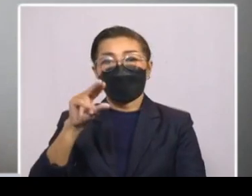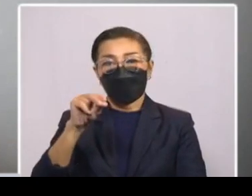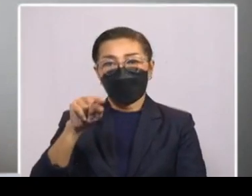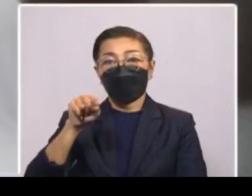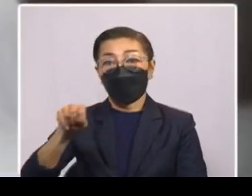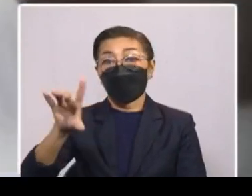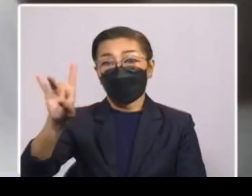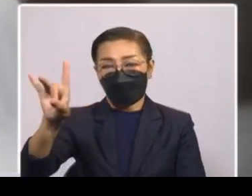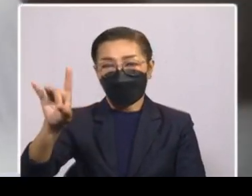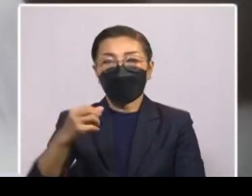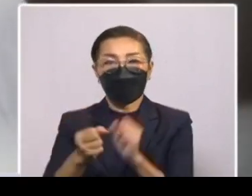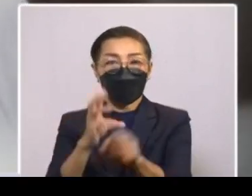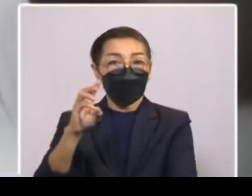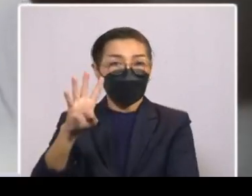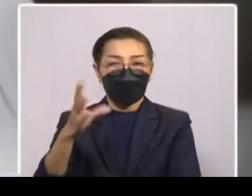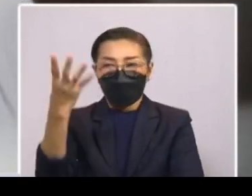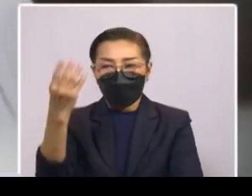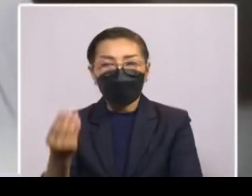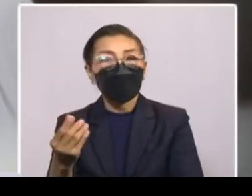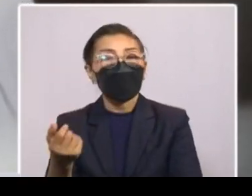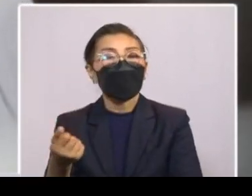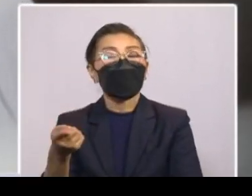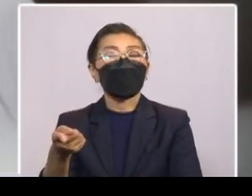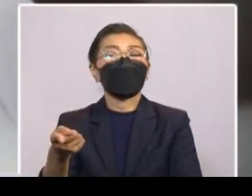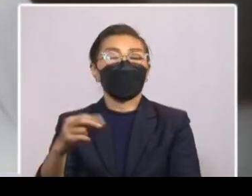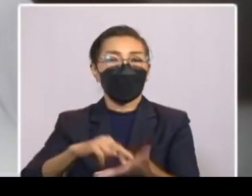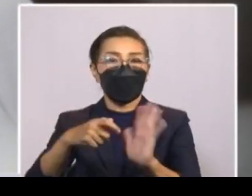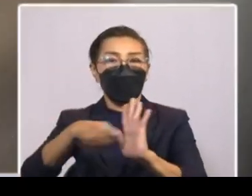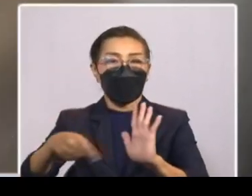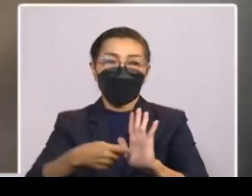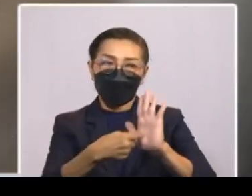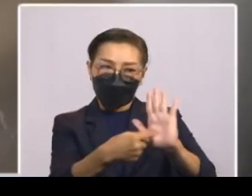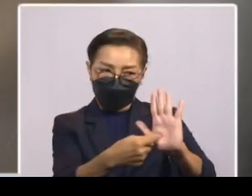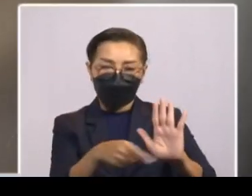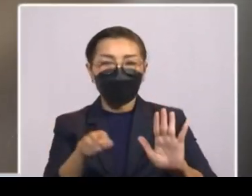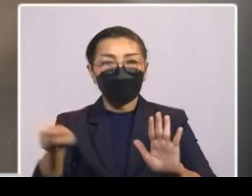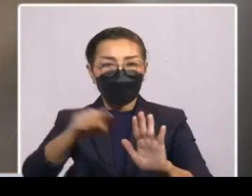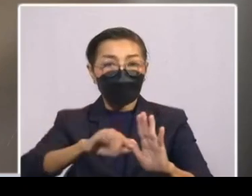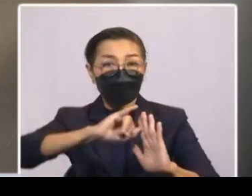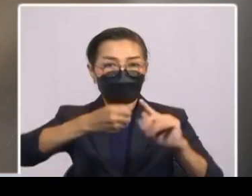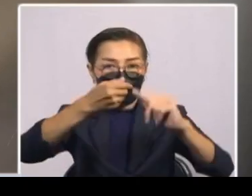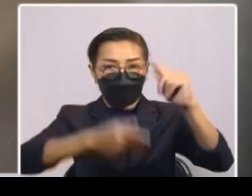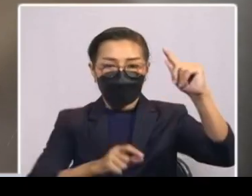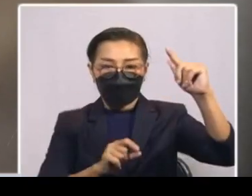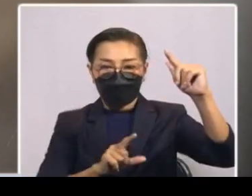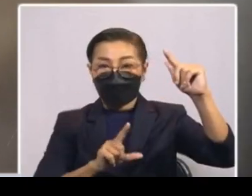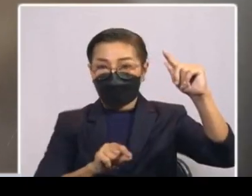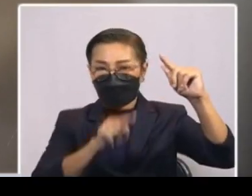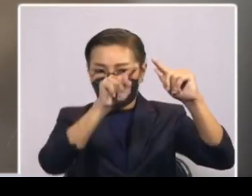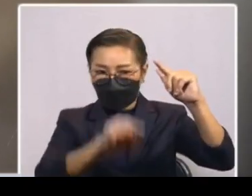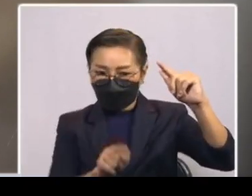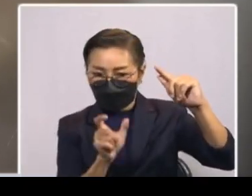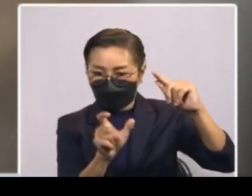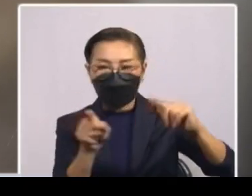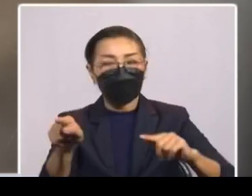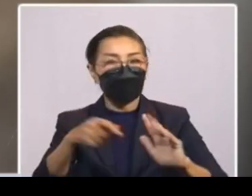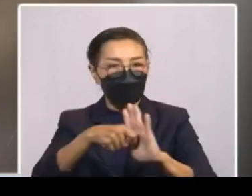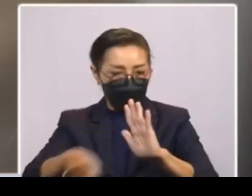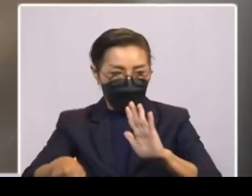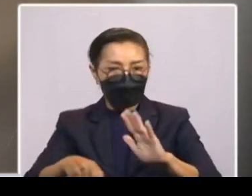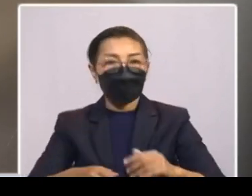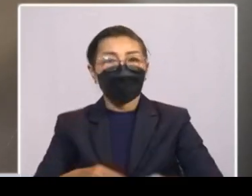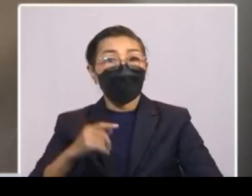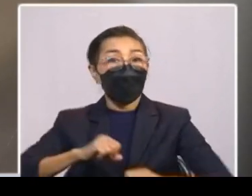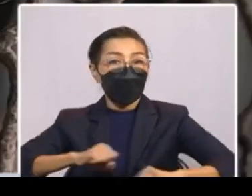ประชากรทำให้โคราชกลายเป็นโมเดลต้นแบบติด1ใน20ของการแก้ไขปัญหาท้องไม่พร้อมแต่ต้อง